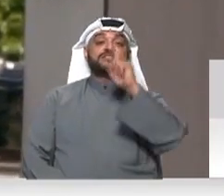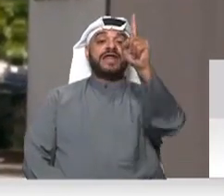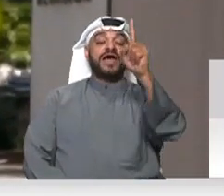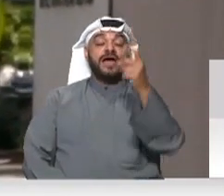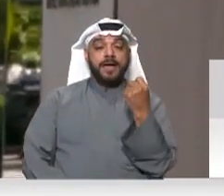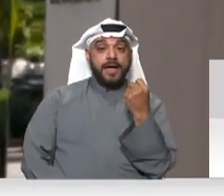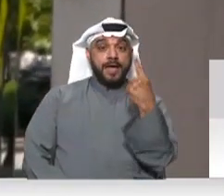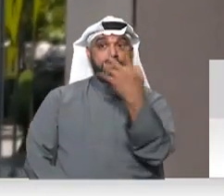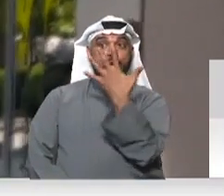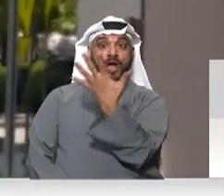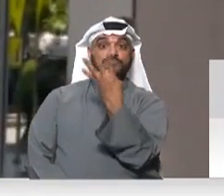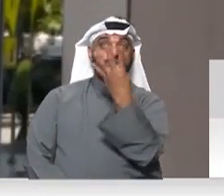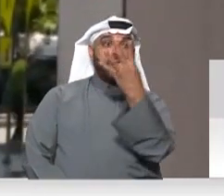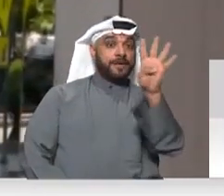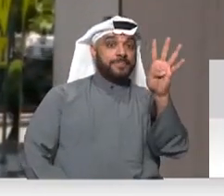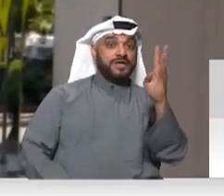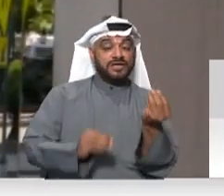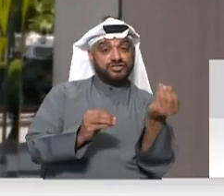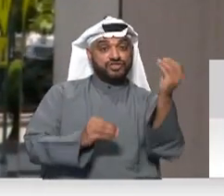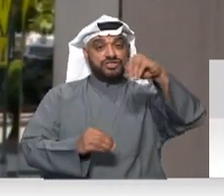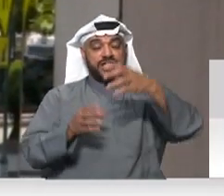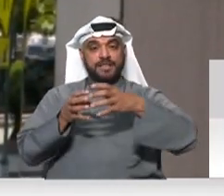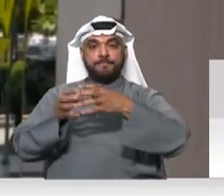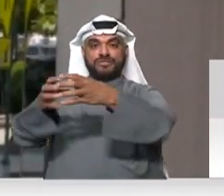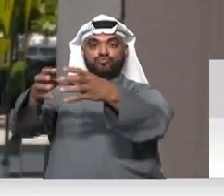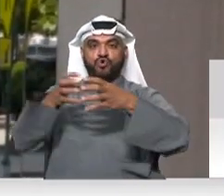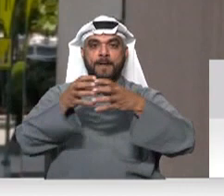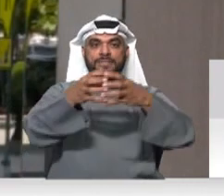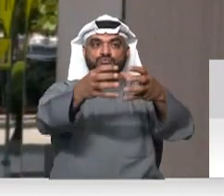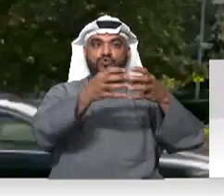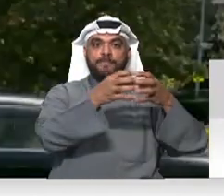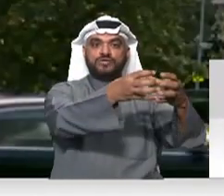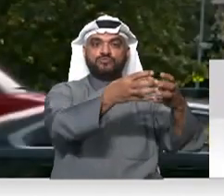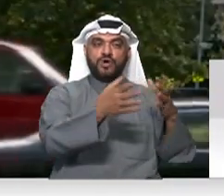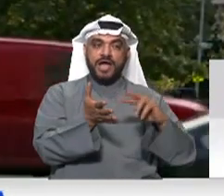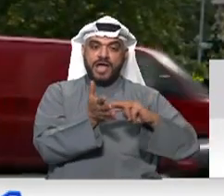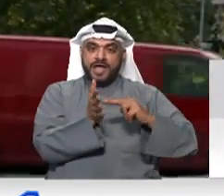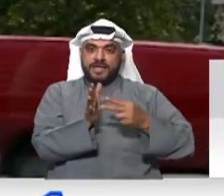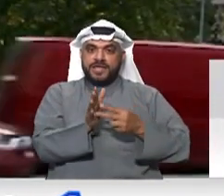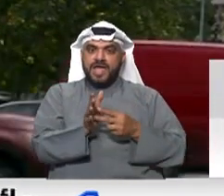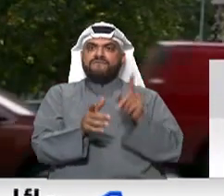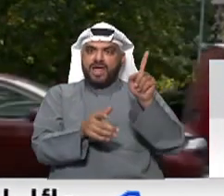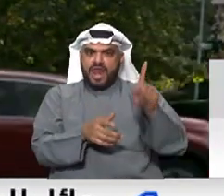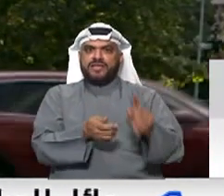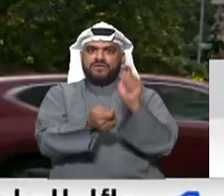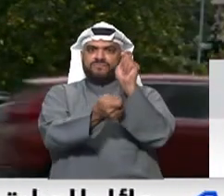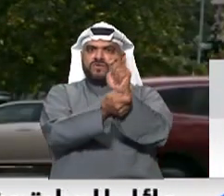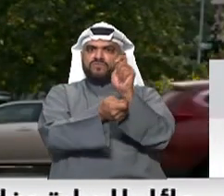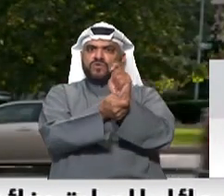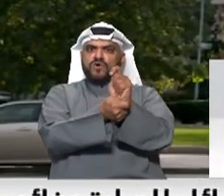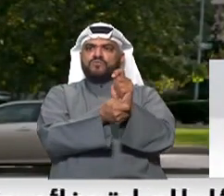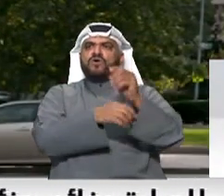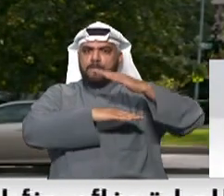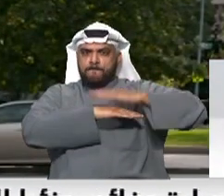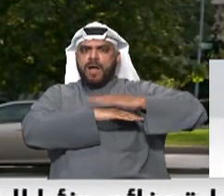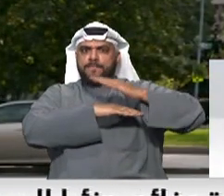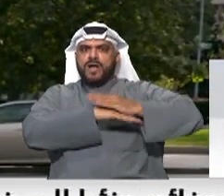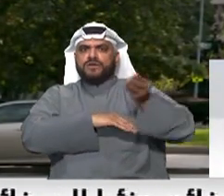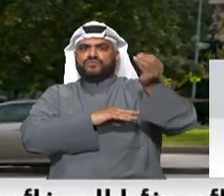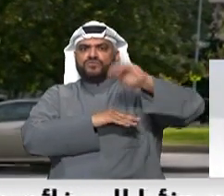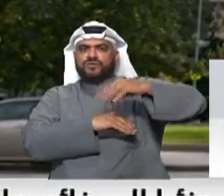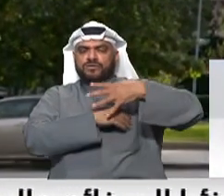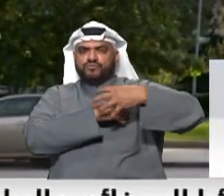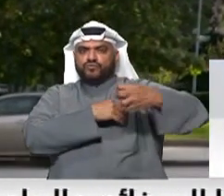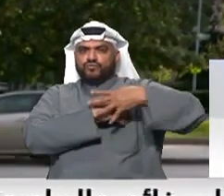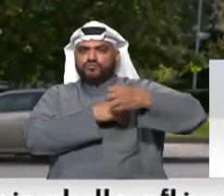145 الحاليه كما تم تعيير الوصول الى الحدود التراكميه الى 600 بالمئه من